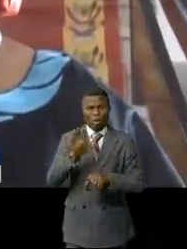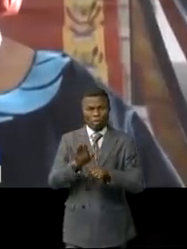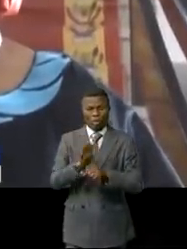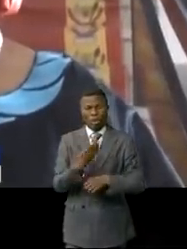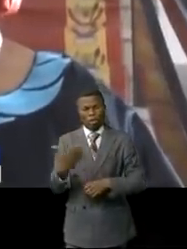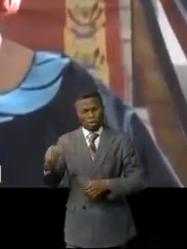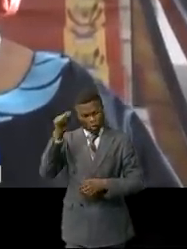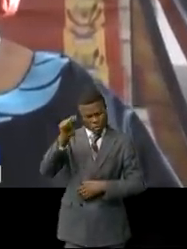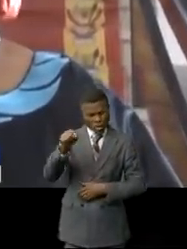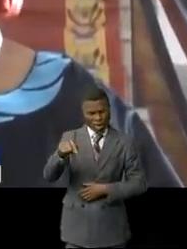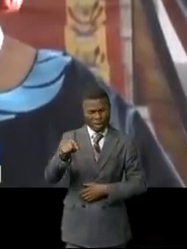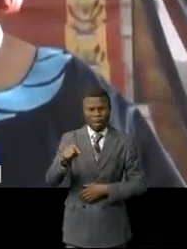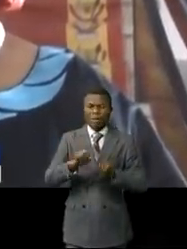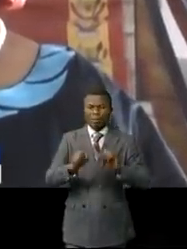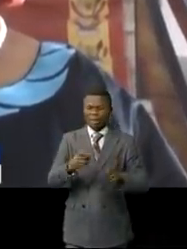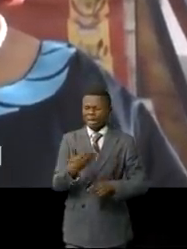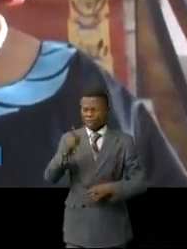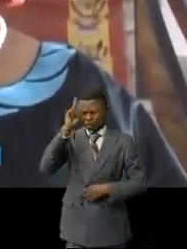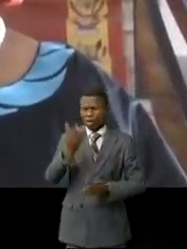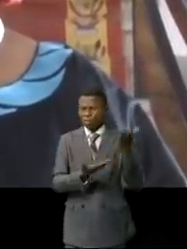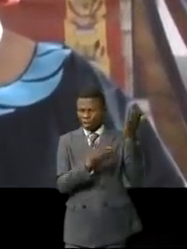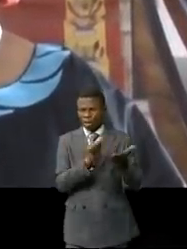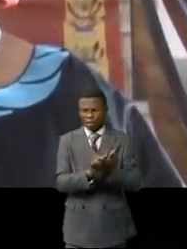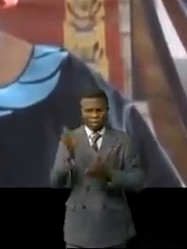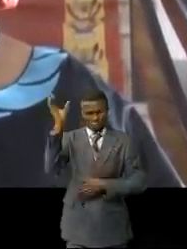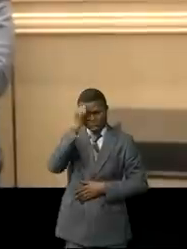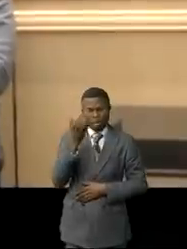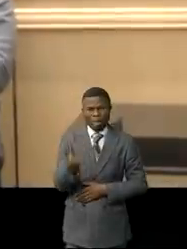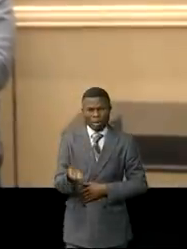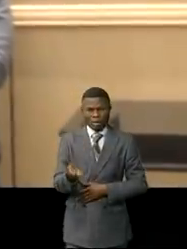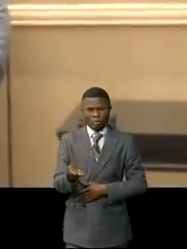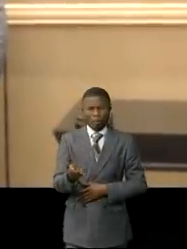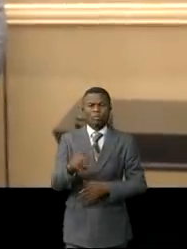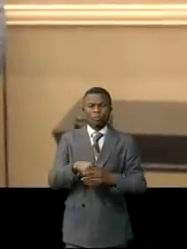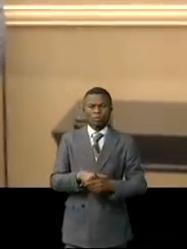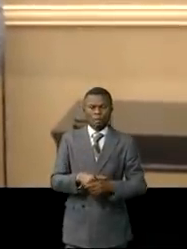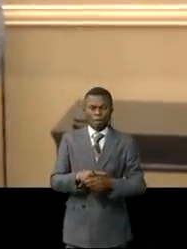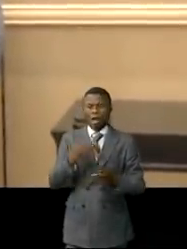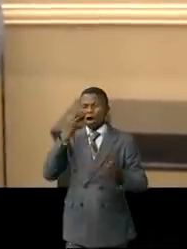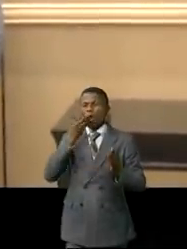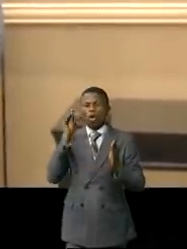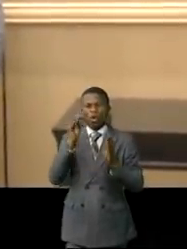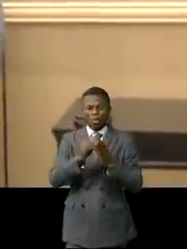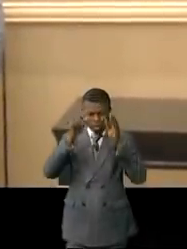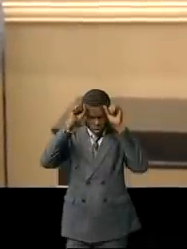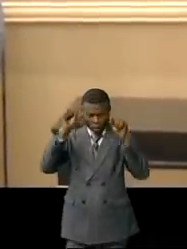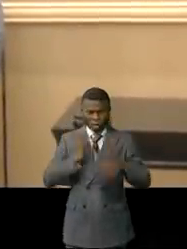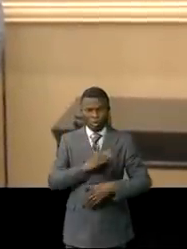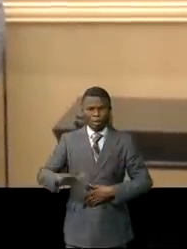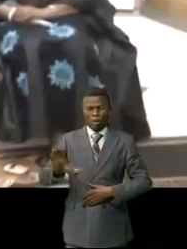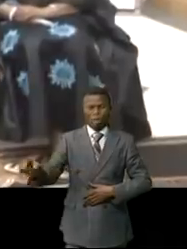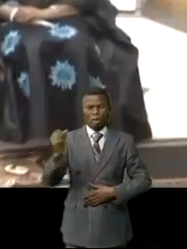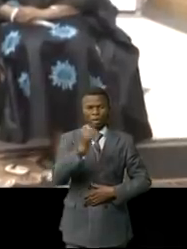sous-éléments à l'intérieur, mais c'est l'élément le plus important qu'il faut retenir. Au terme d'une ordonnance, le président de la République a nommé